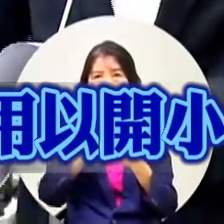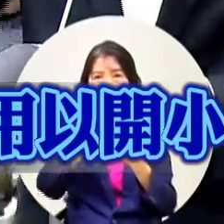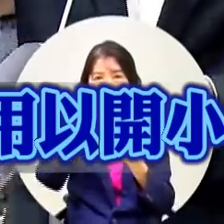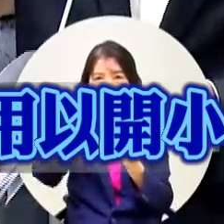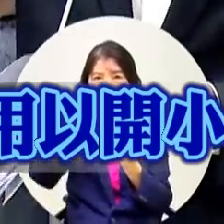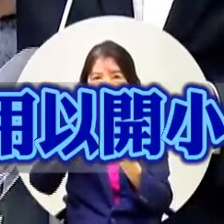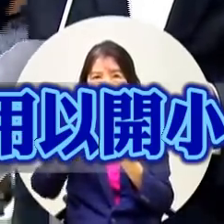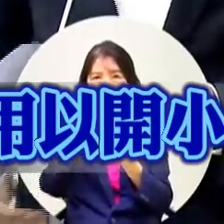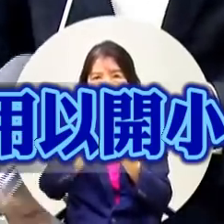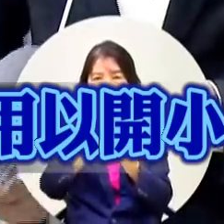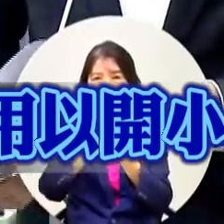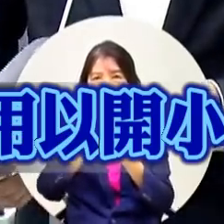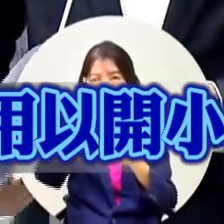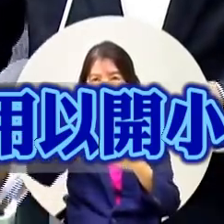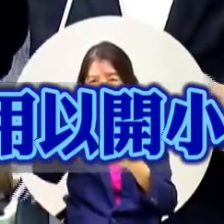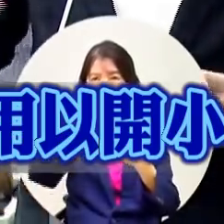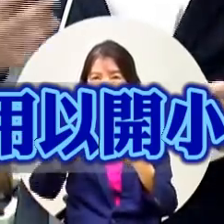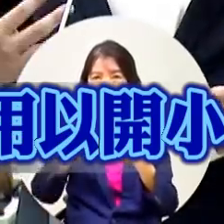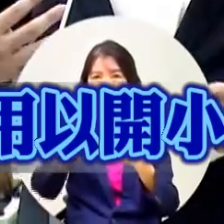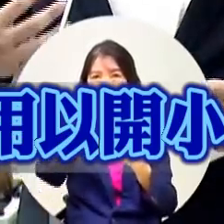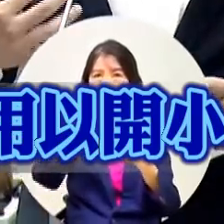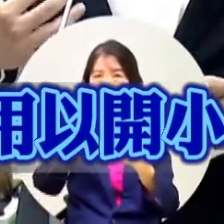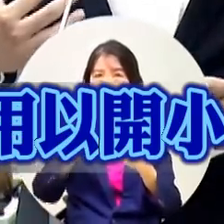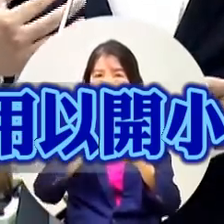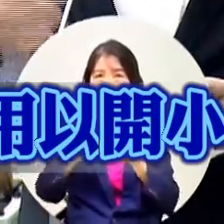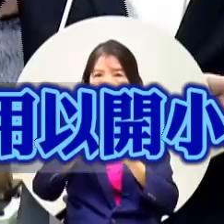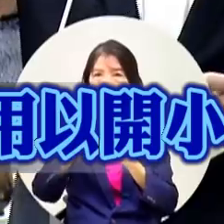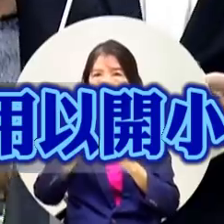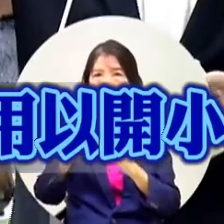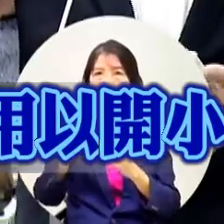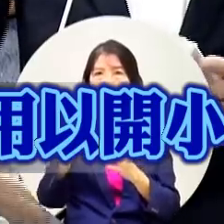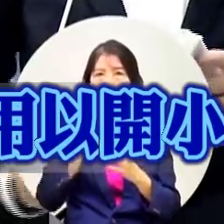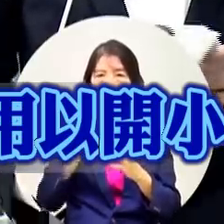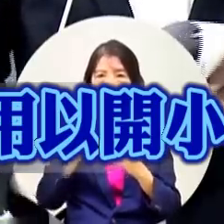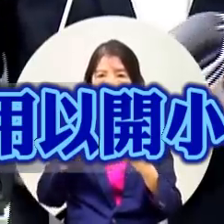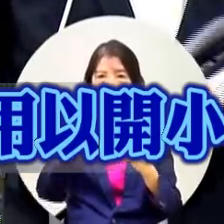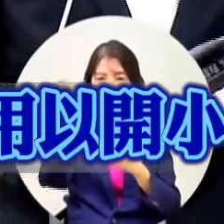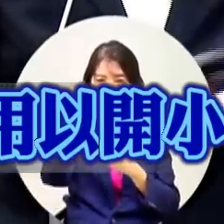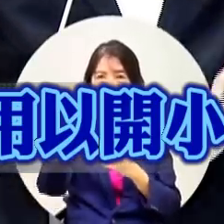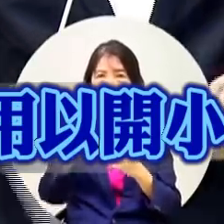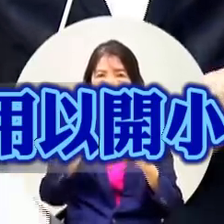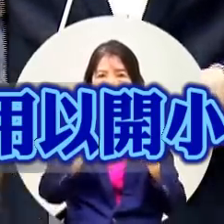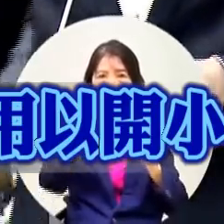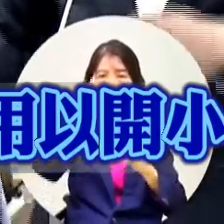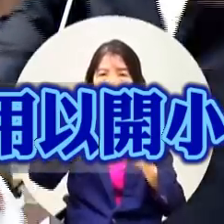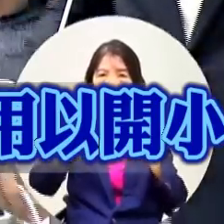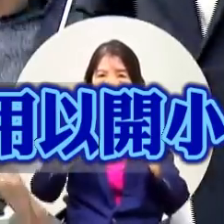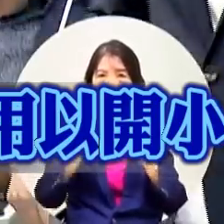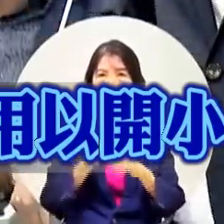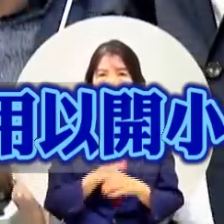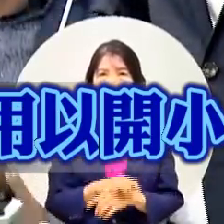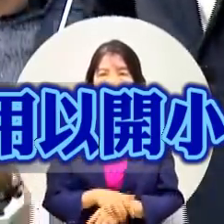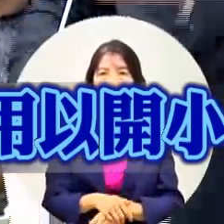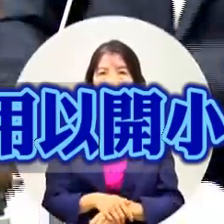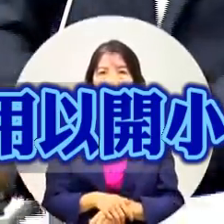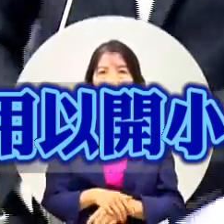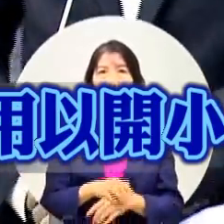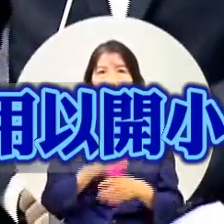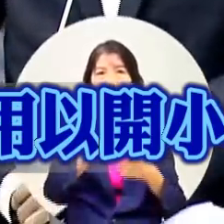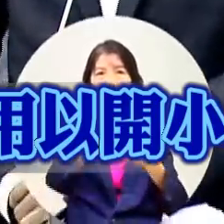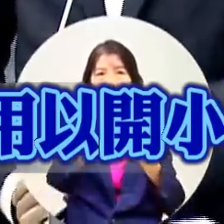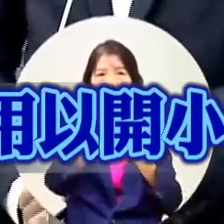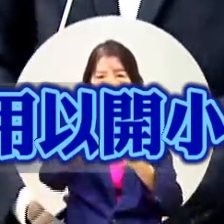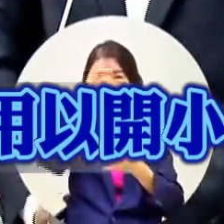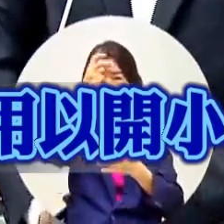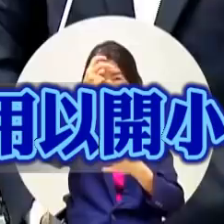件记录表，请市长。民众他们有知的权利，请市长回答。 我们请警察局李局